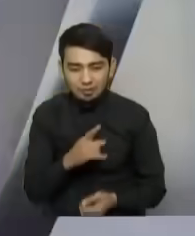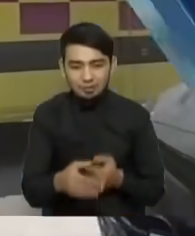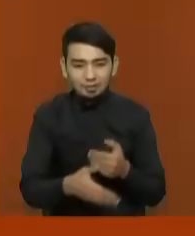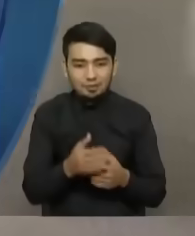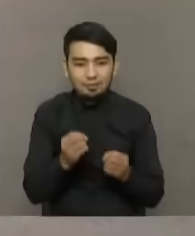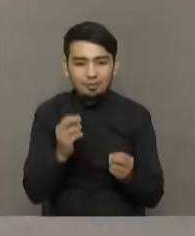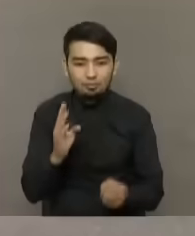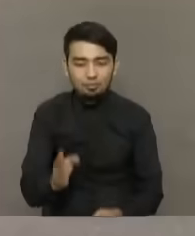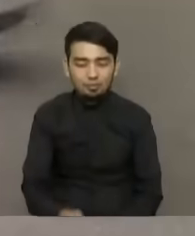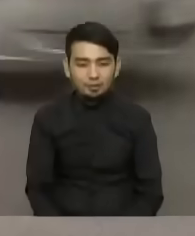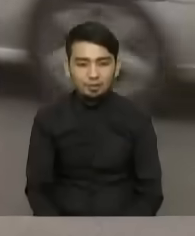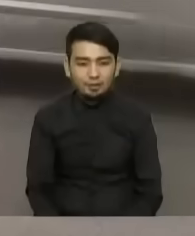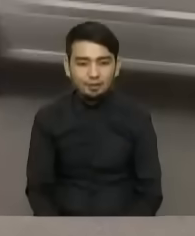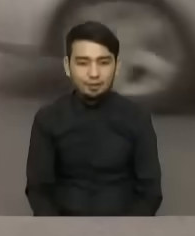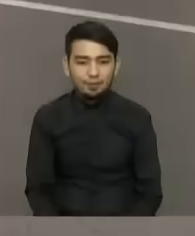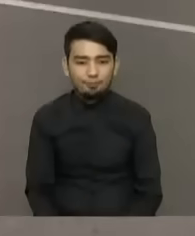жазаланады?